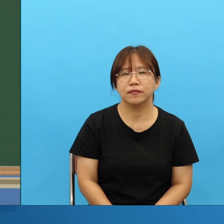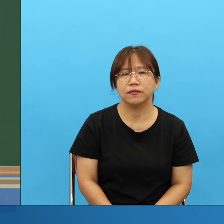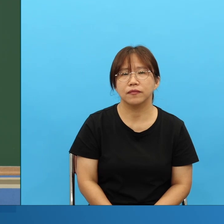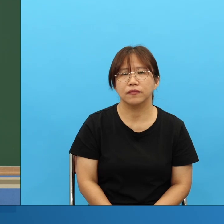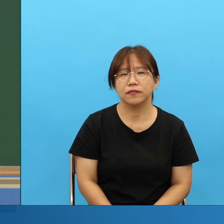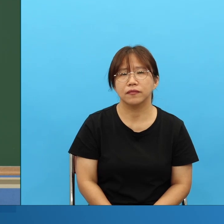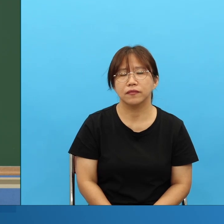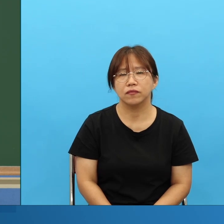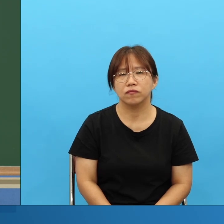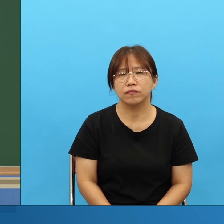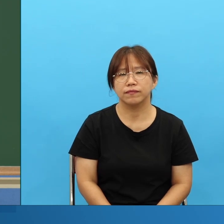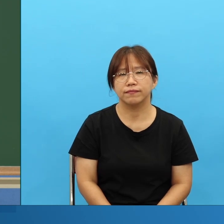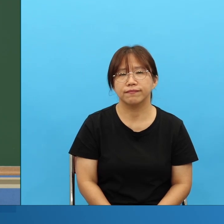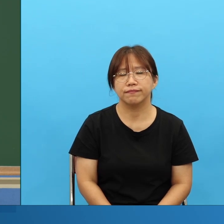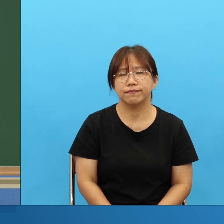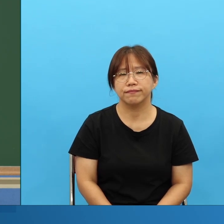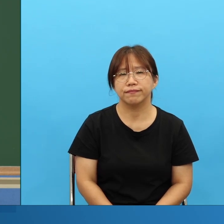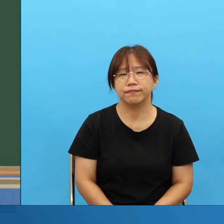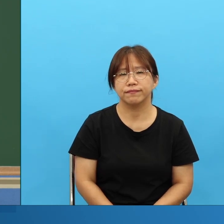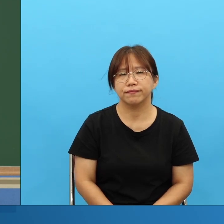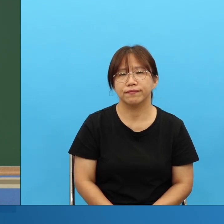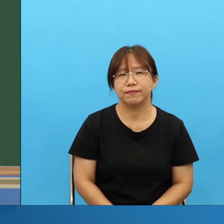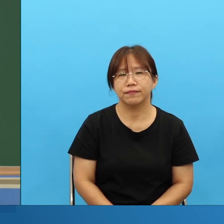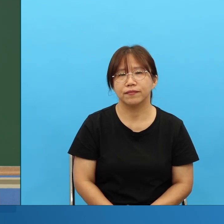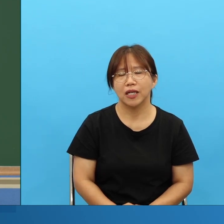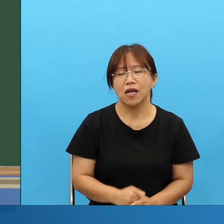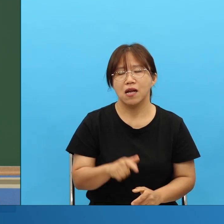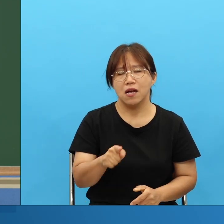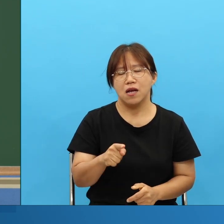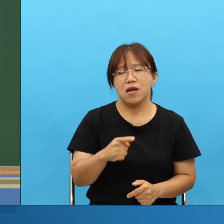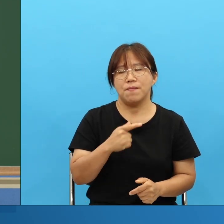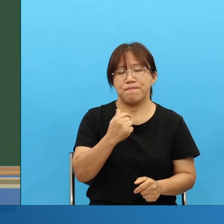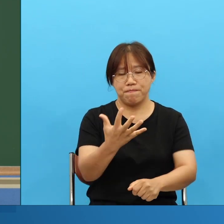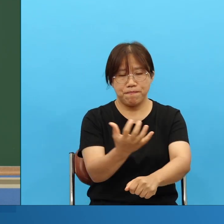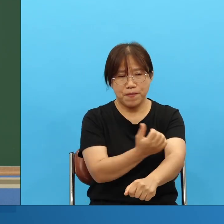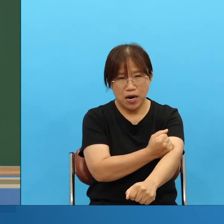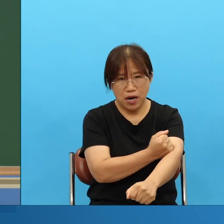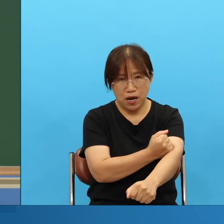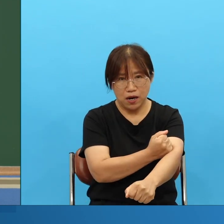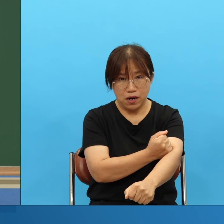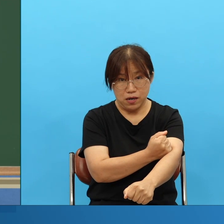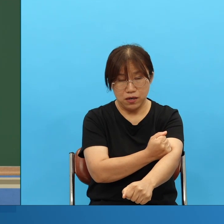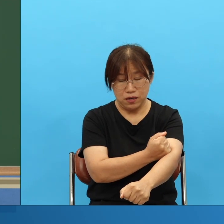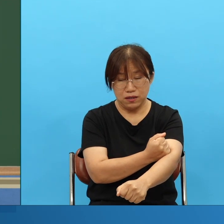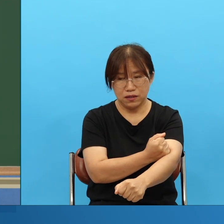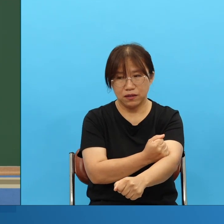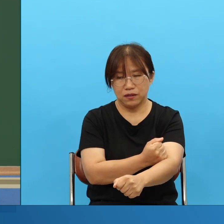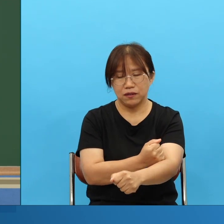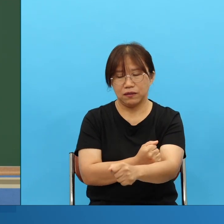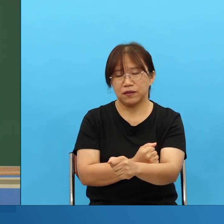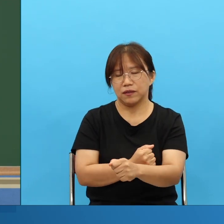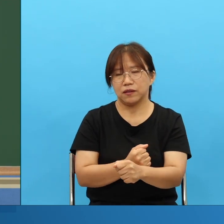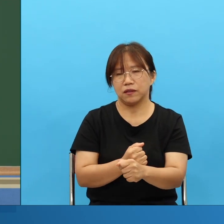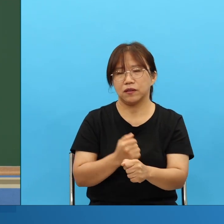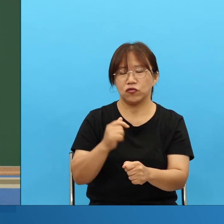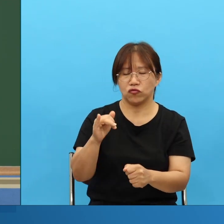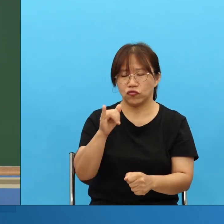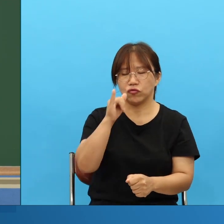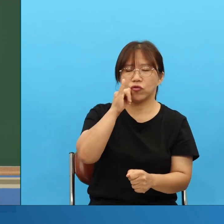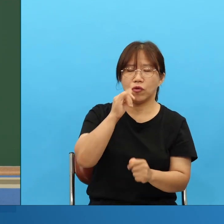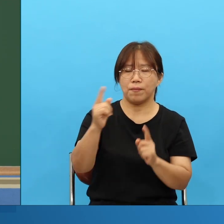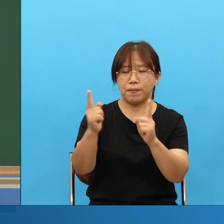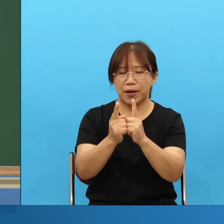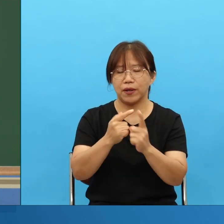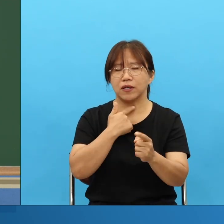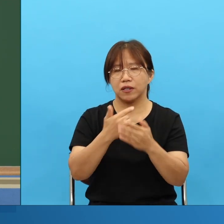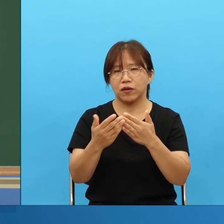하여튼 저에게는 그런 부분들이 이제 너무도 많은데 뭐 여러분들에게 막 중독이 어떻다 이런 이야기보다 그런 사례를 이제